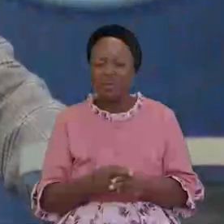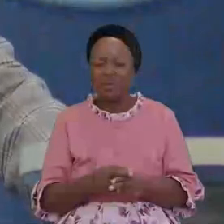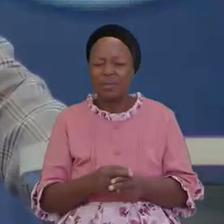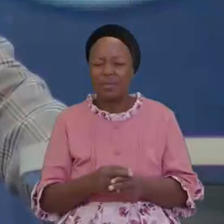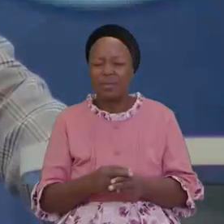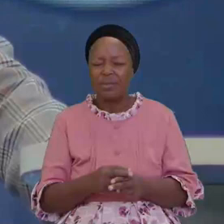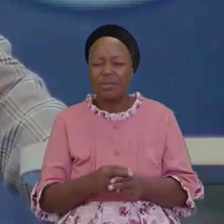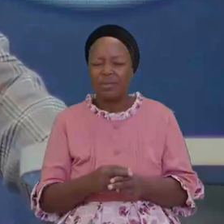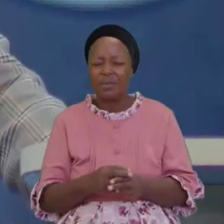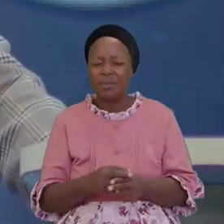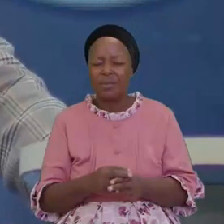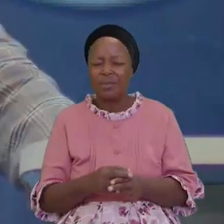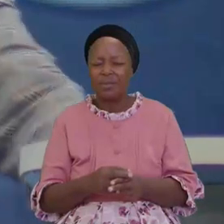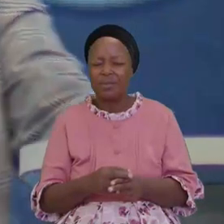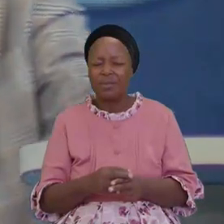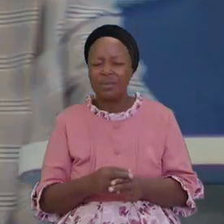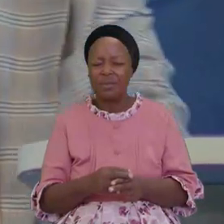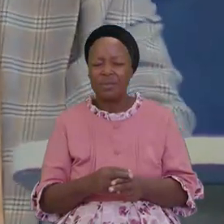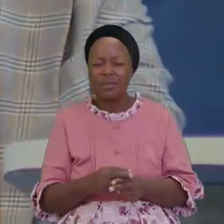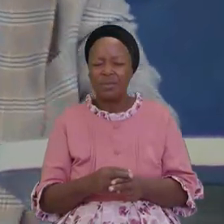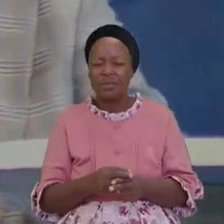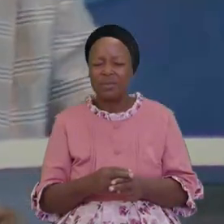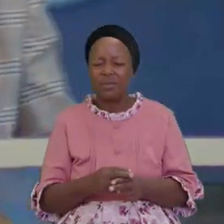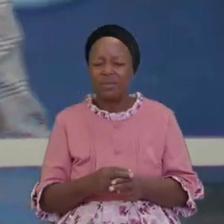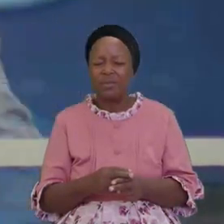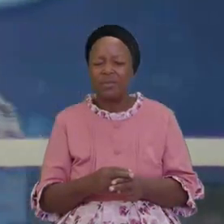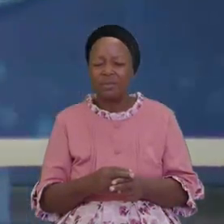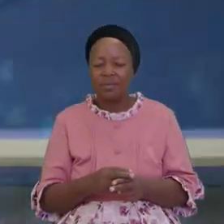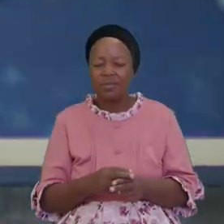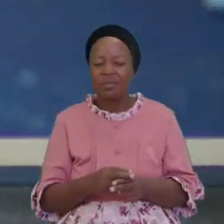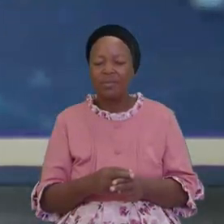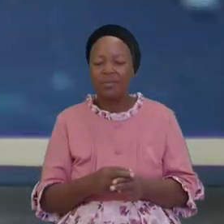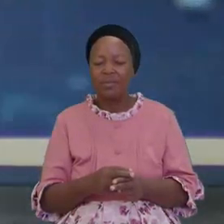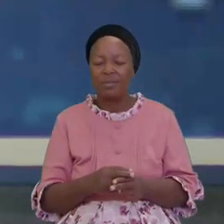guéris et marchez au nom de Jésus.